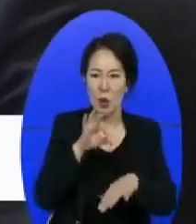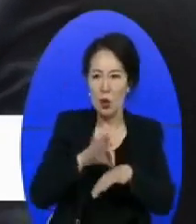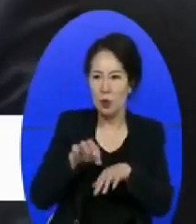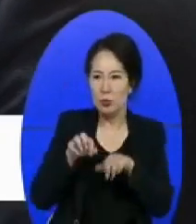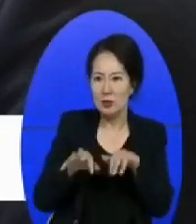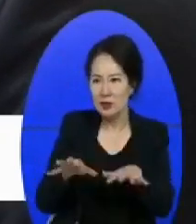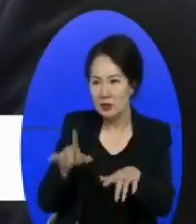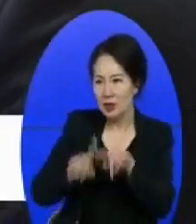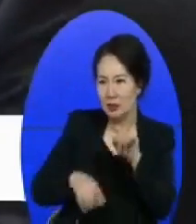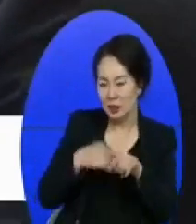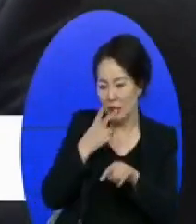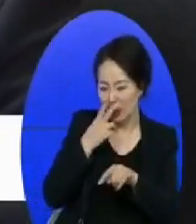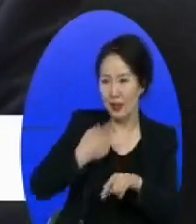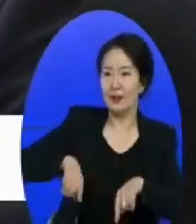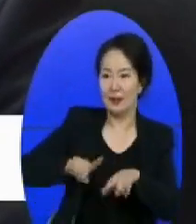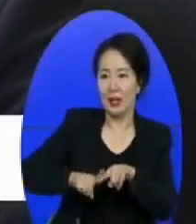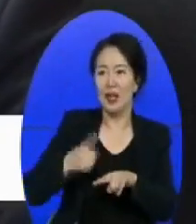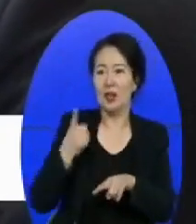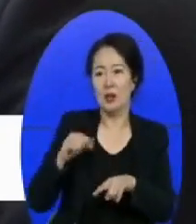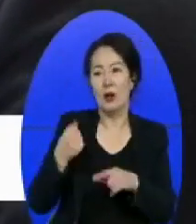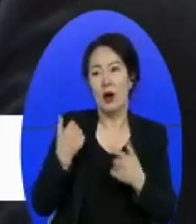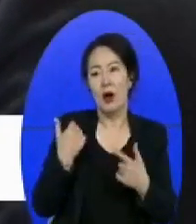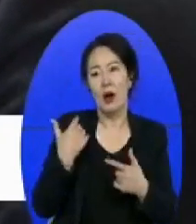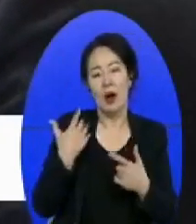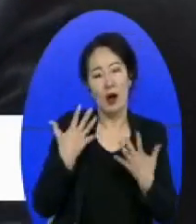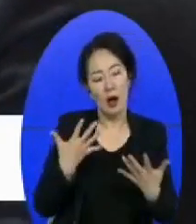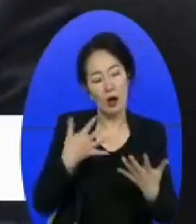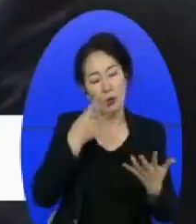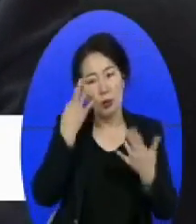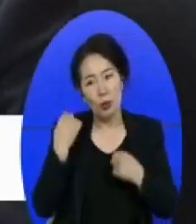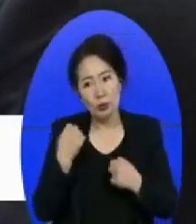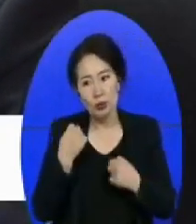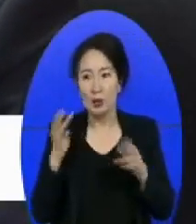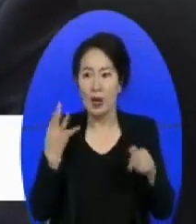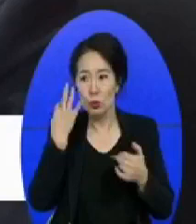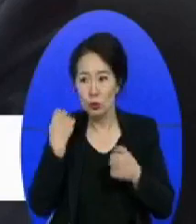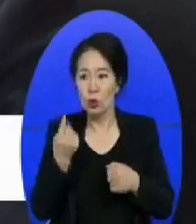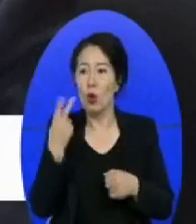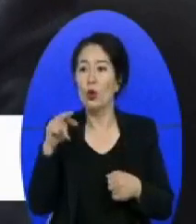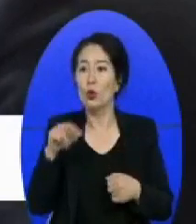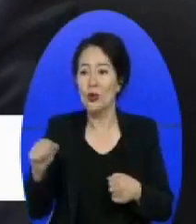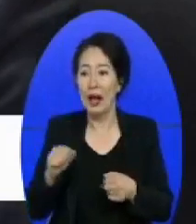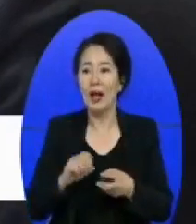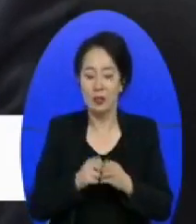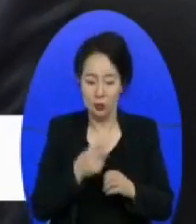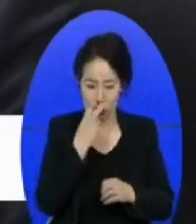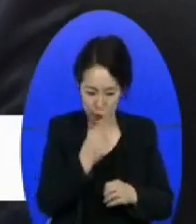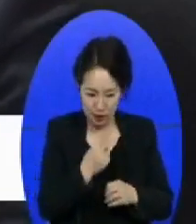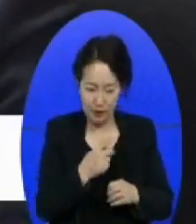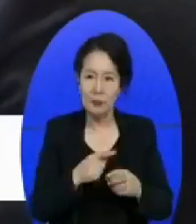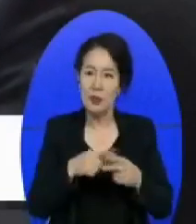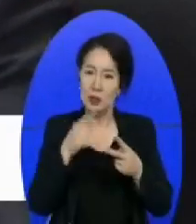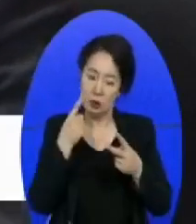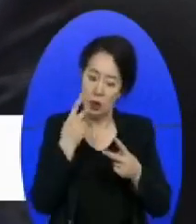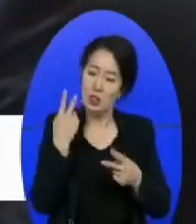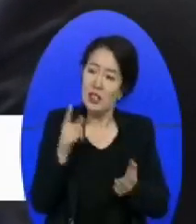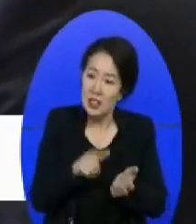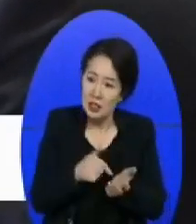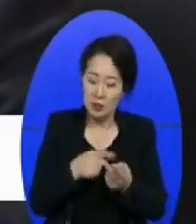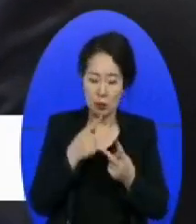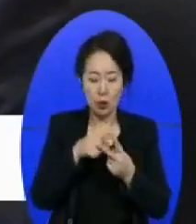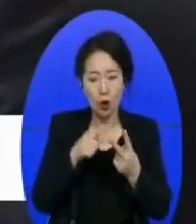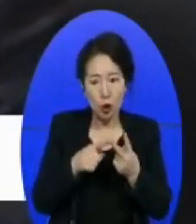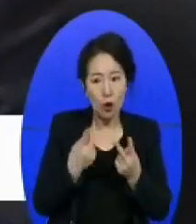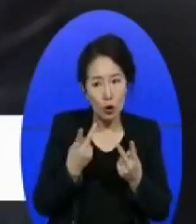тархалт энэсээ харжээ. Дахиад нэг 10-14 хоног дотор 2 хийе. Хэрвээ шаардтаа бол 2 ба түүнээс дээш хийе